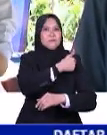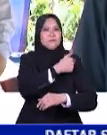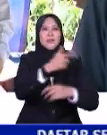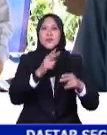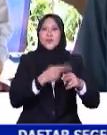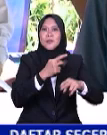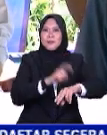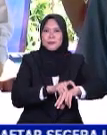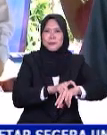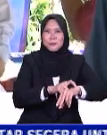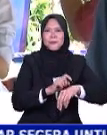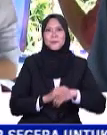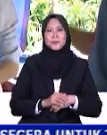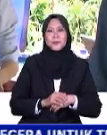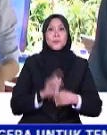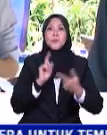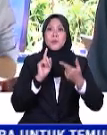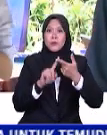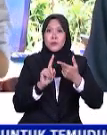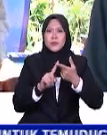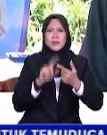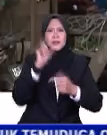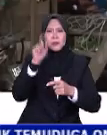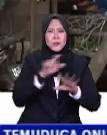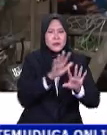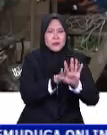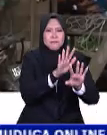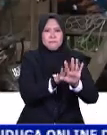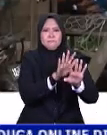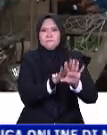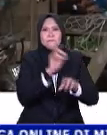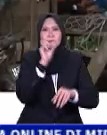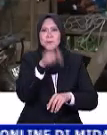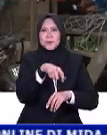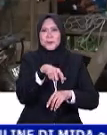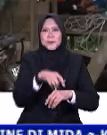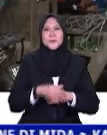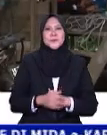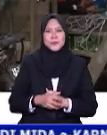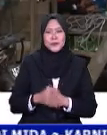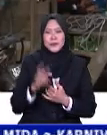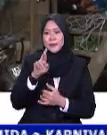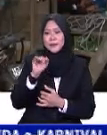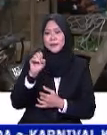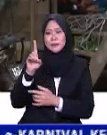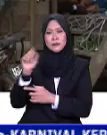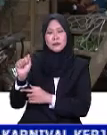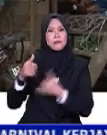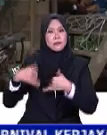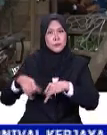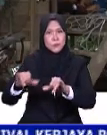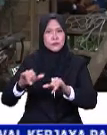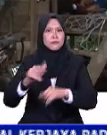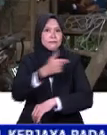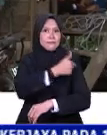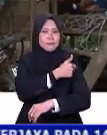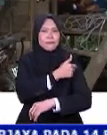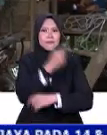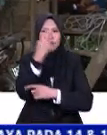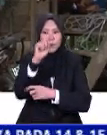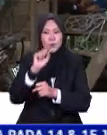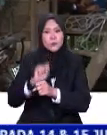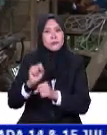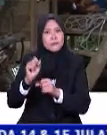singkat. Yang keduanya, tidak perlu terasa-asak. RISDA akan meneruskan proses vaksinasi untuk